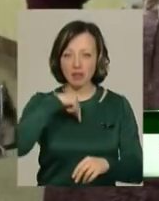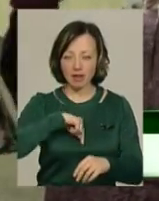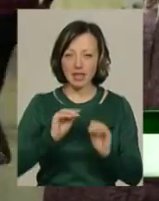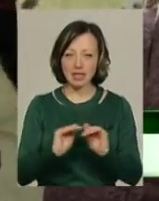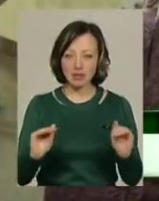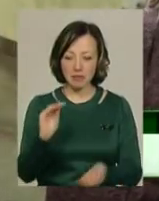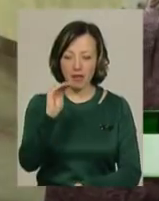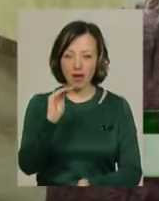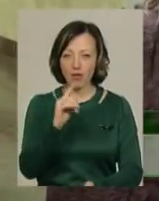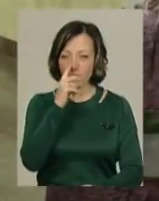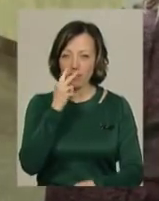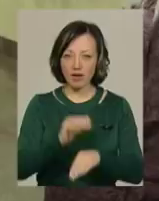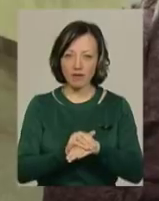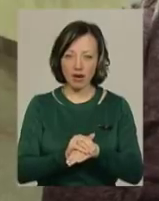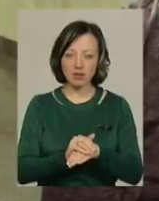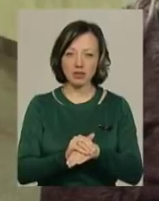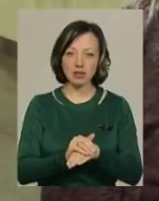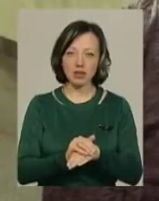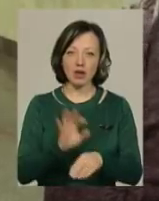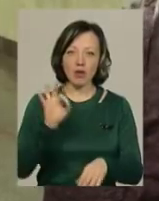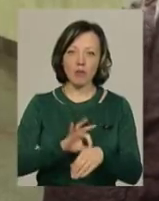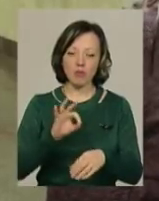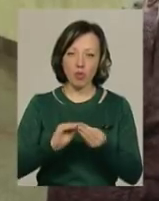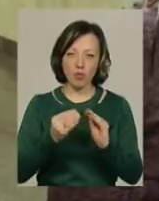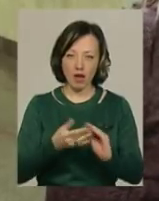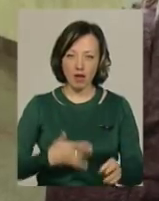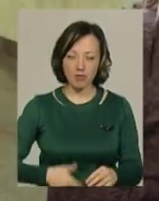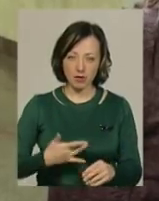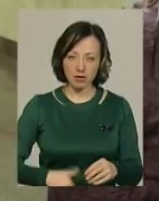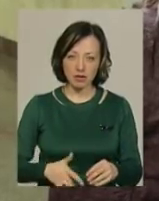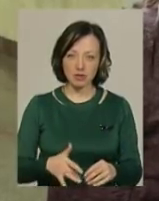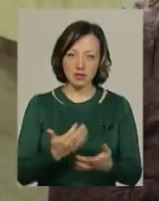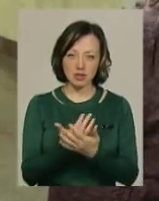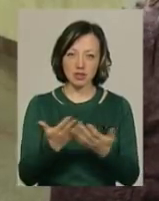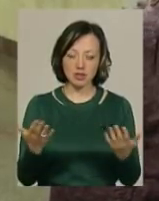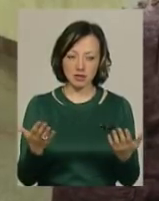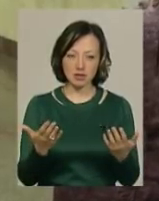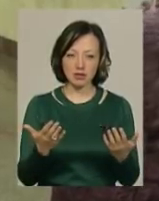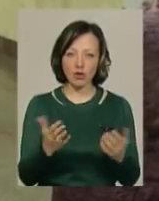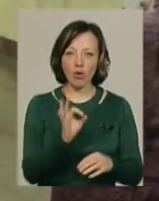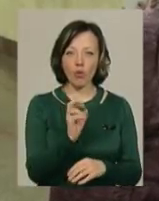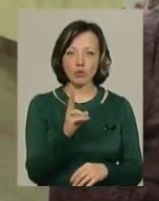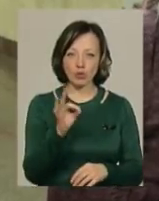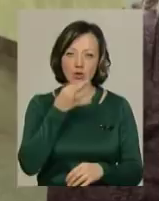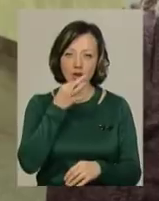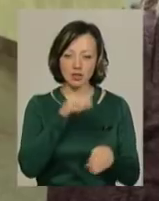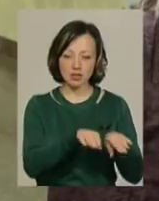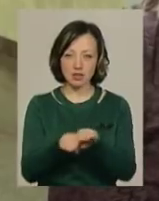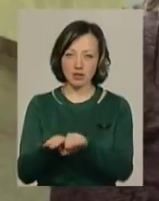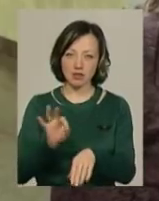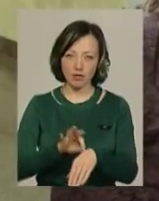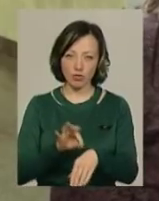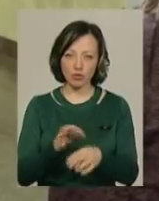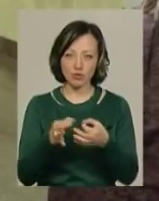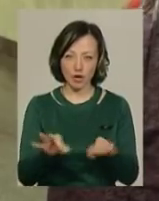діткам маленьких виявляти в товстому кишківнику всі там утворення, оплотнення, тобто навіть на ранніх стадіях